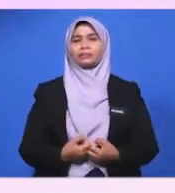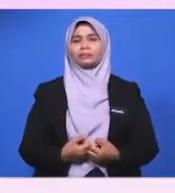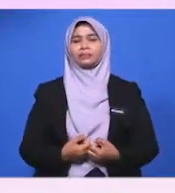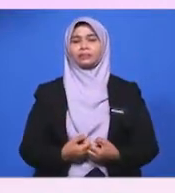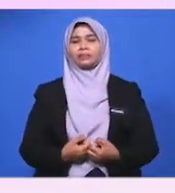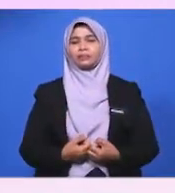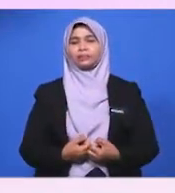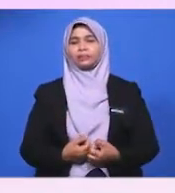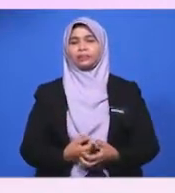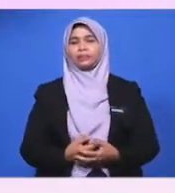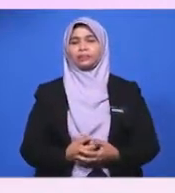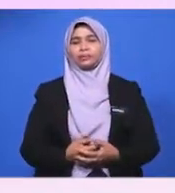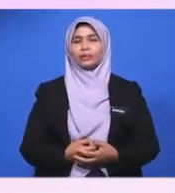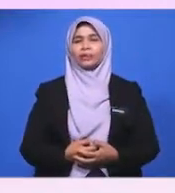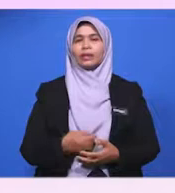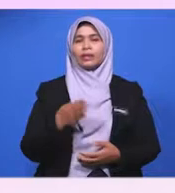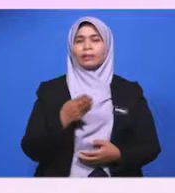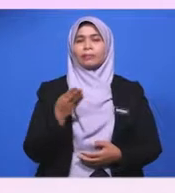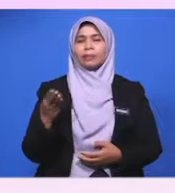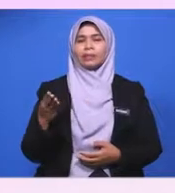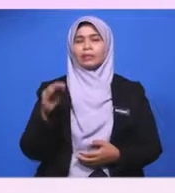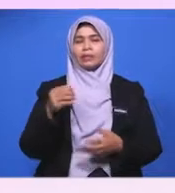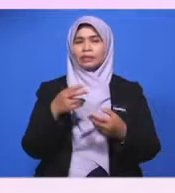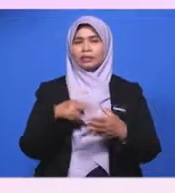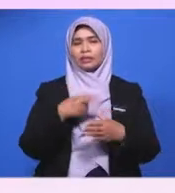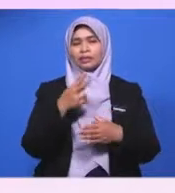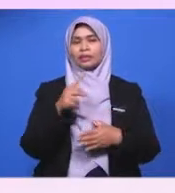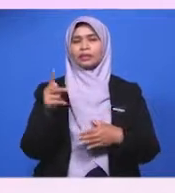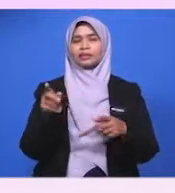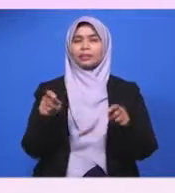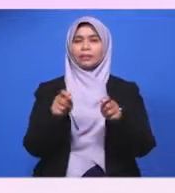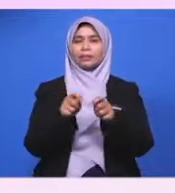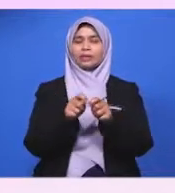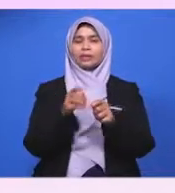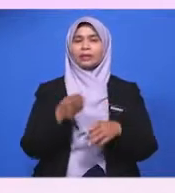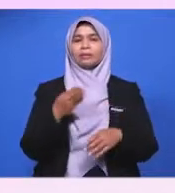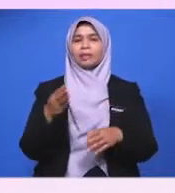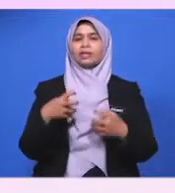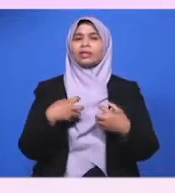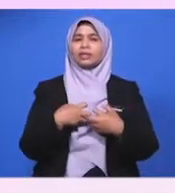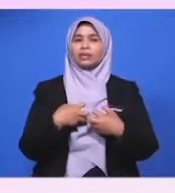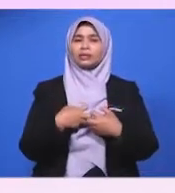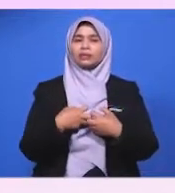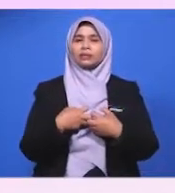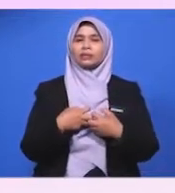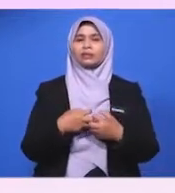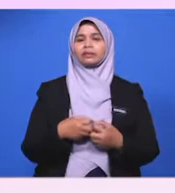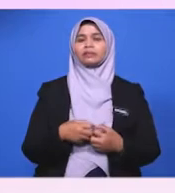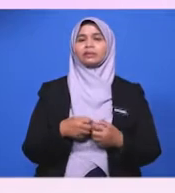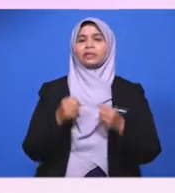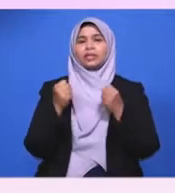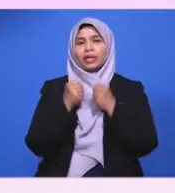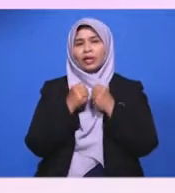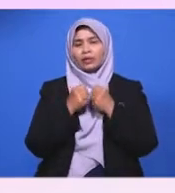dan elektronik. Barangan yang dihasilkan seperti barangan elektrik berbentuk